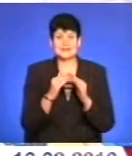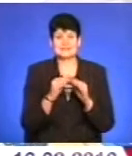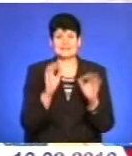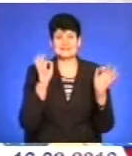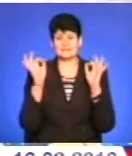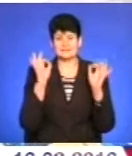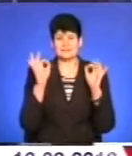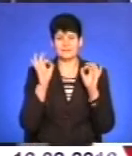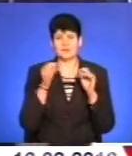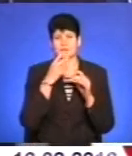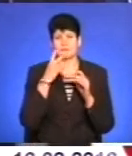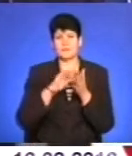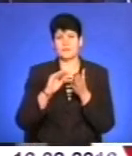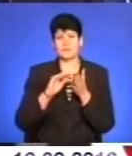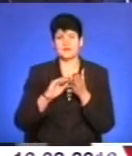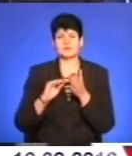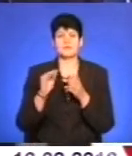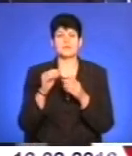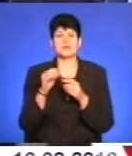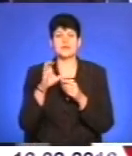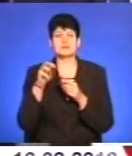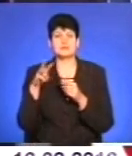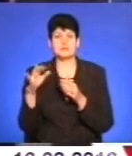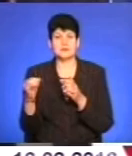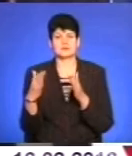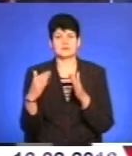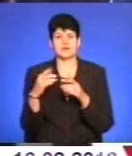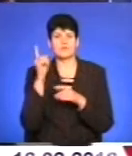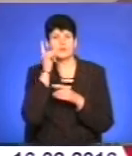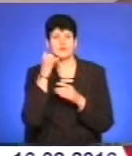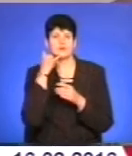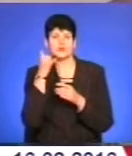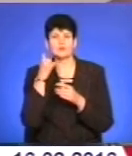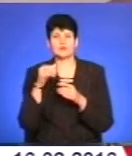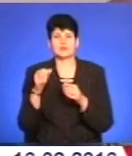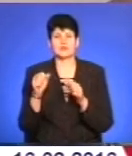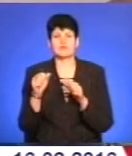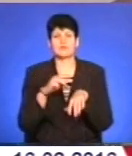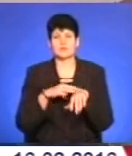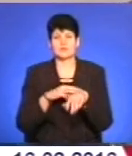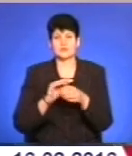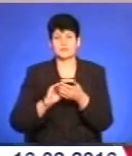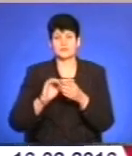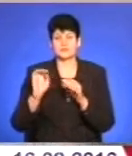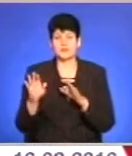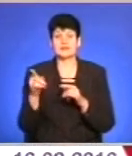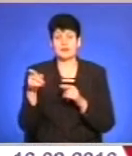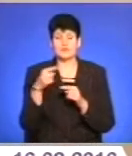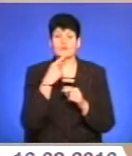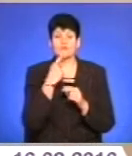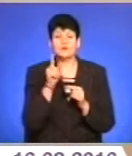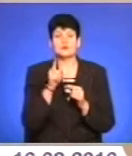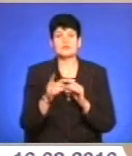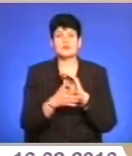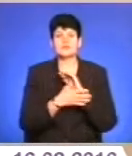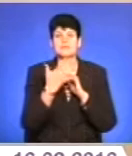сповіщення надсилає повідомлення вам на мобільний телефон та в управління поліції охорони. Працівники управління поліції охорони кажуть, що за останні